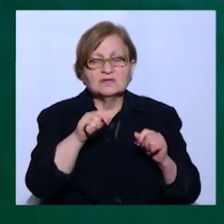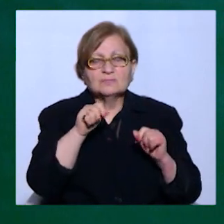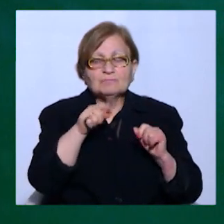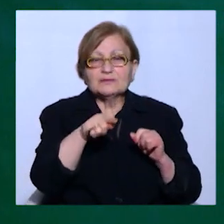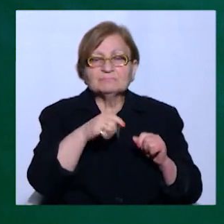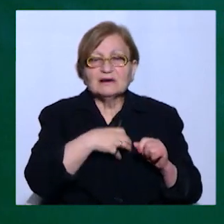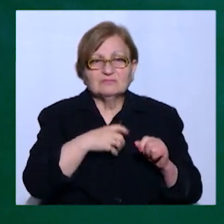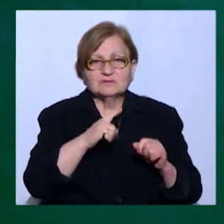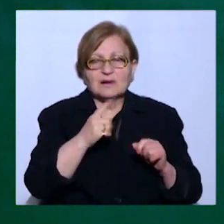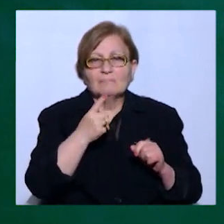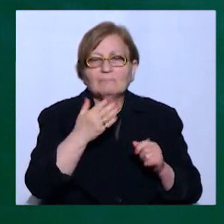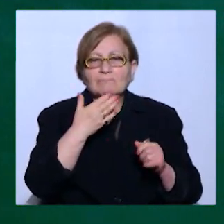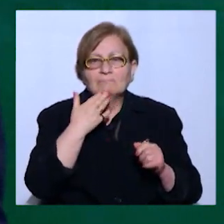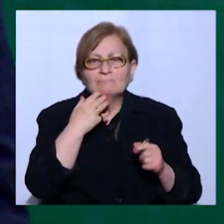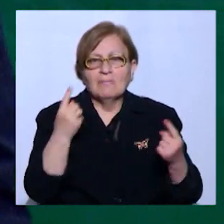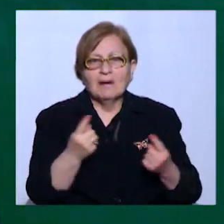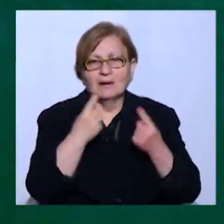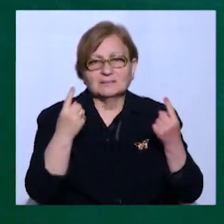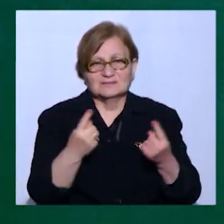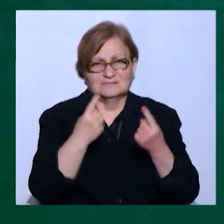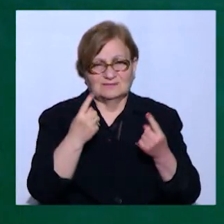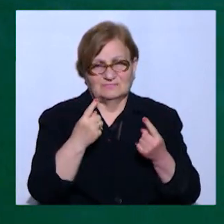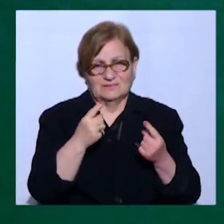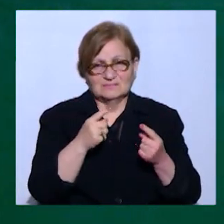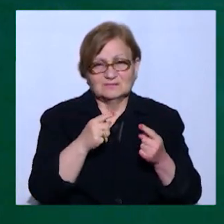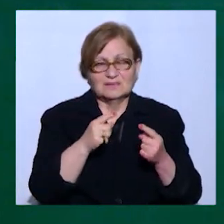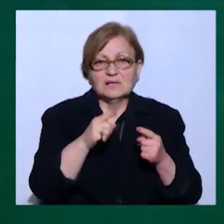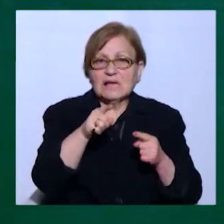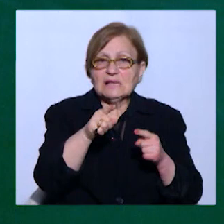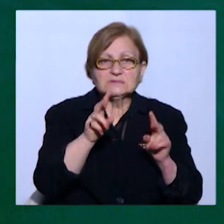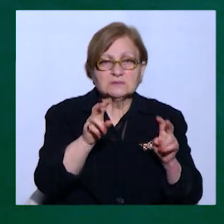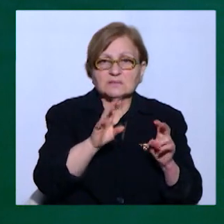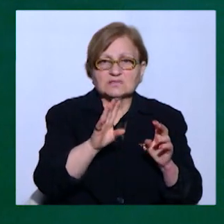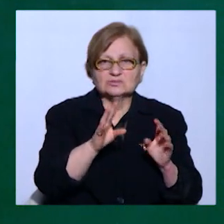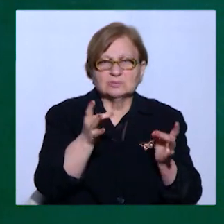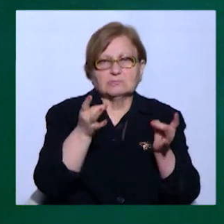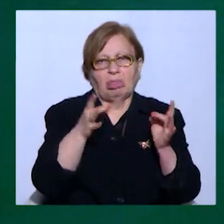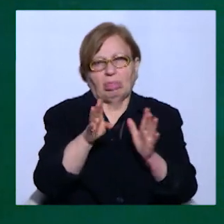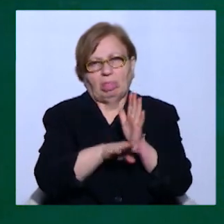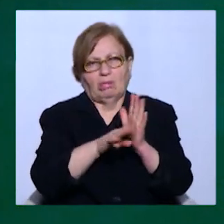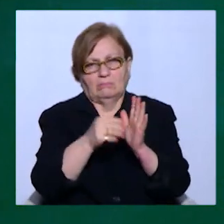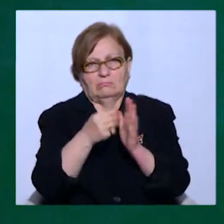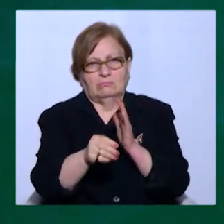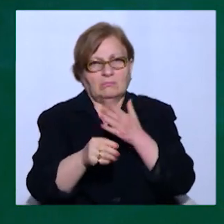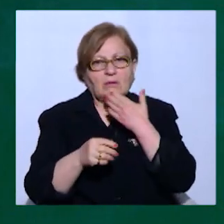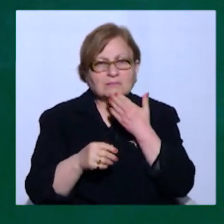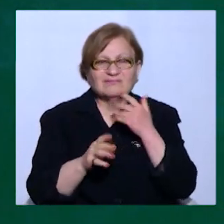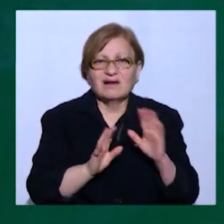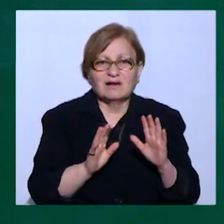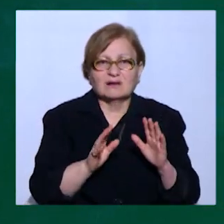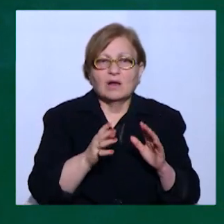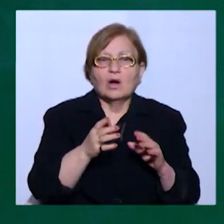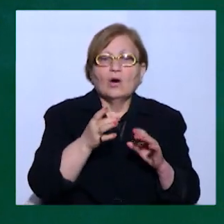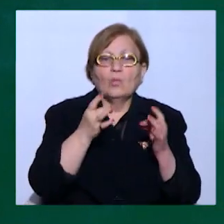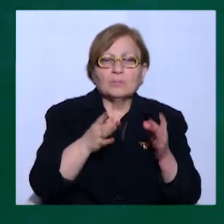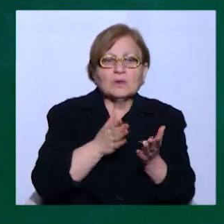და კიდევ ერთხელ ვიტყვი ეს სიტყვას, მარტივად და იოლად ეს არნიშნავს გაუბრალოებას. შენ იოლად გინდა საქმის გაკეთება,